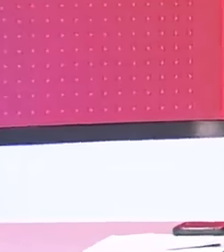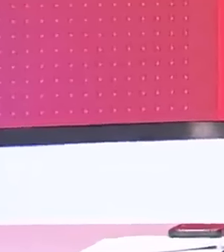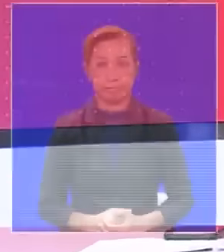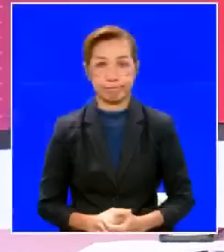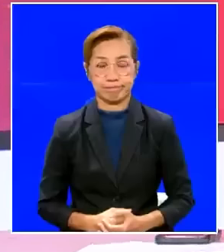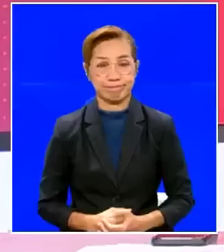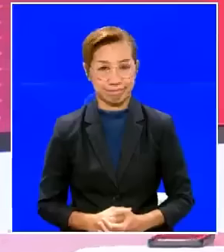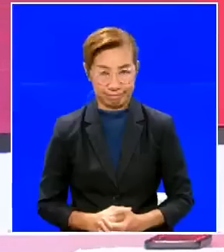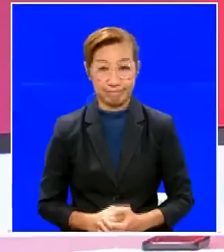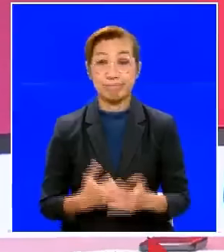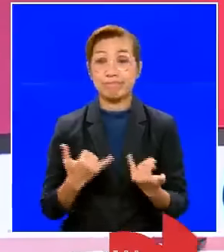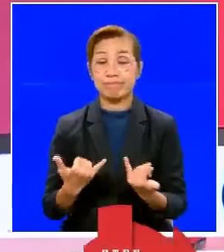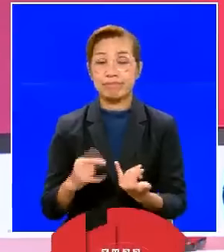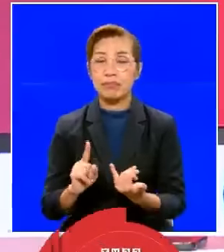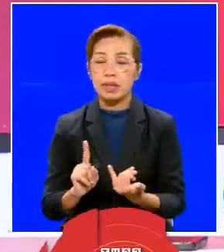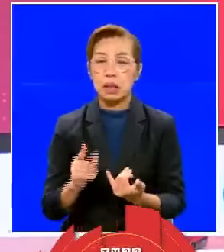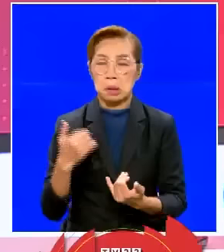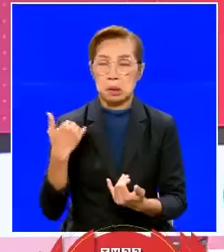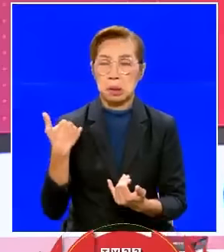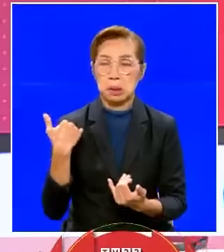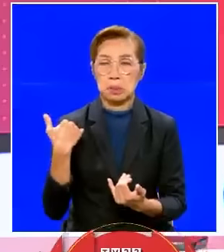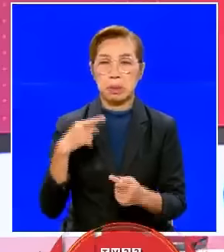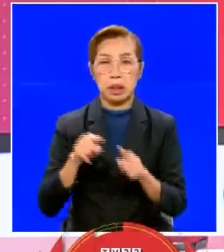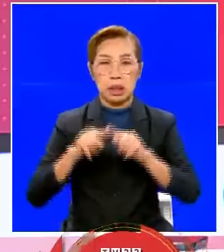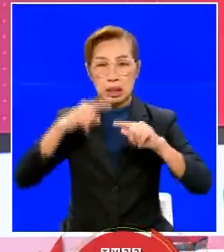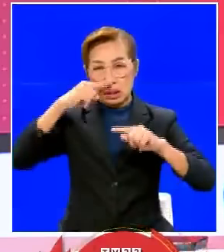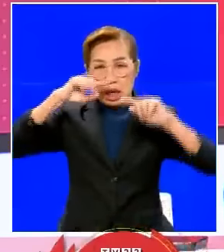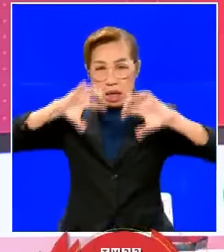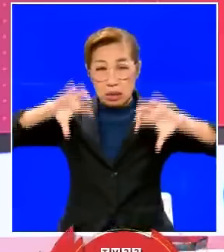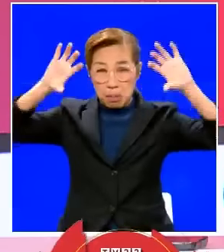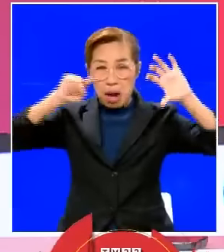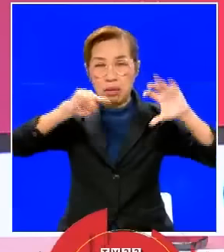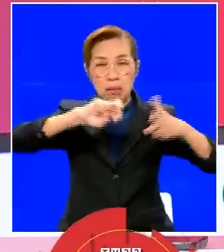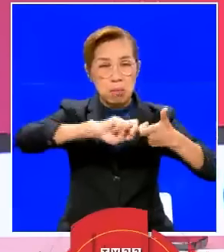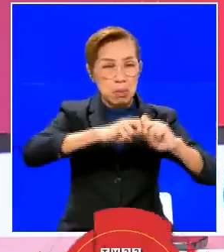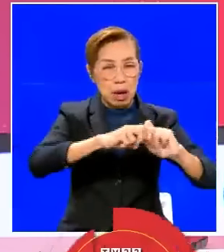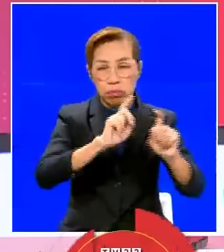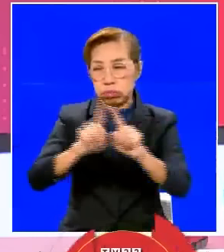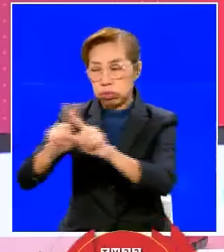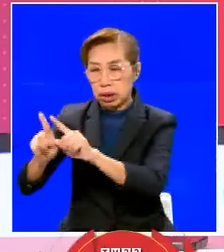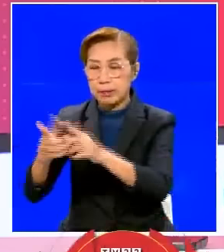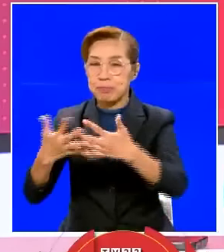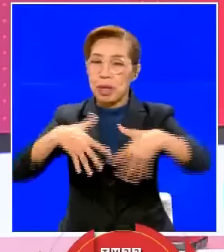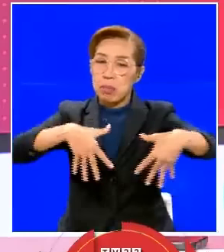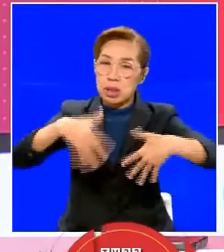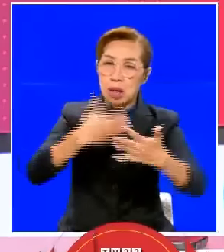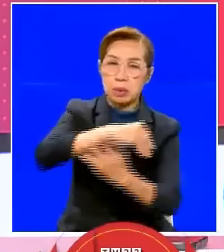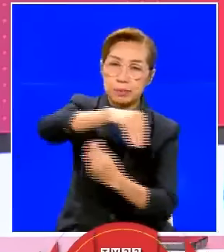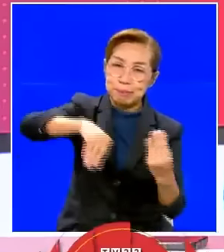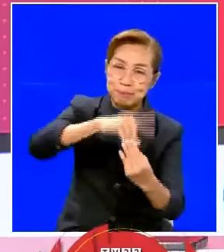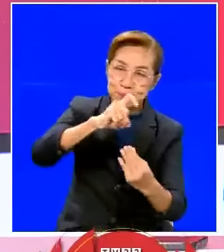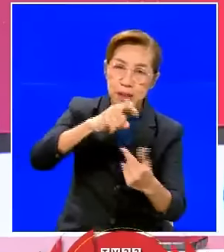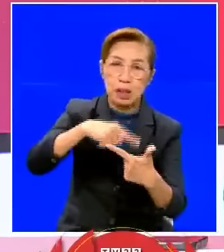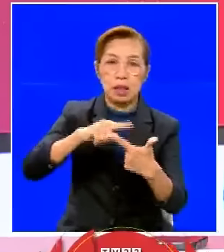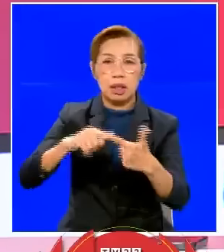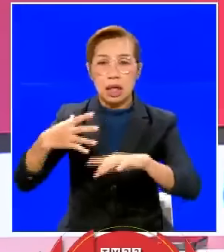ท่านผู้ชมครับตอนนี้ต้องเรียกว่าหลายด้านเหมือนกันนะสำหรับรัฐบาลปัญหาปากท้องเองปัญหาการเมืองเองแล้วยังมาเจอเรื่องข้อก